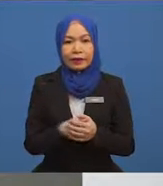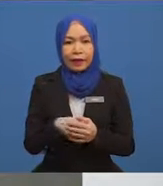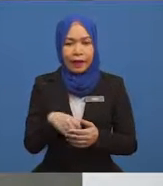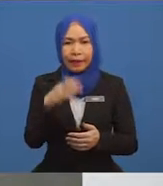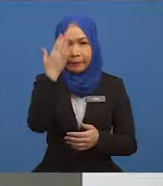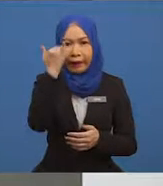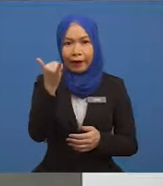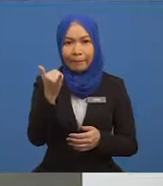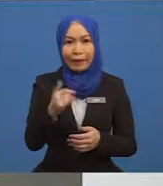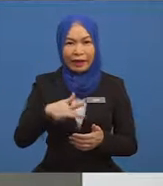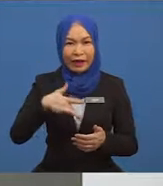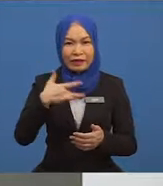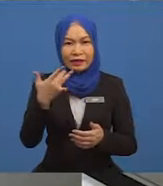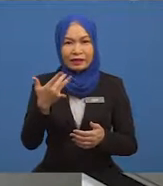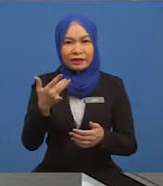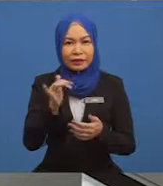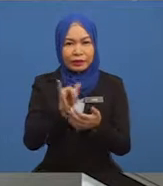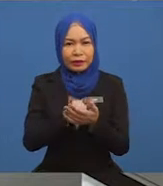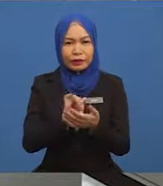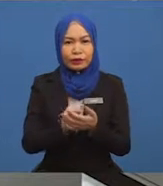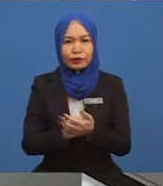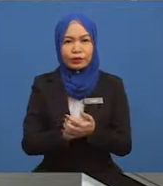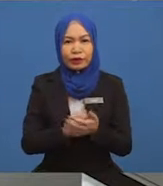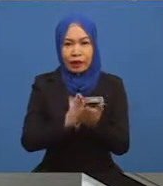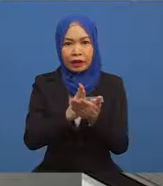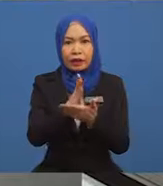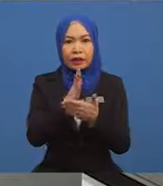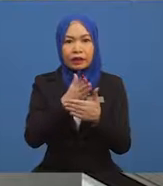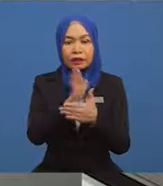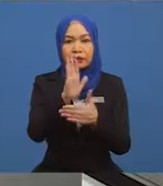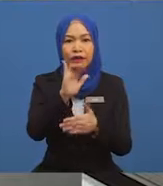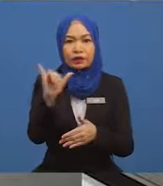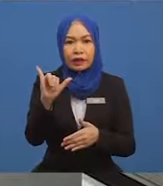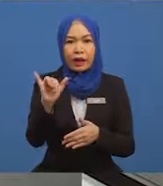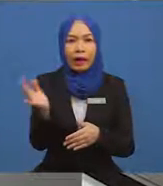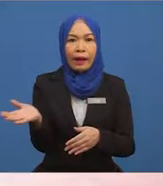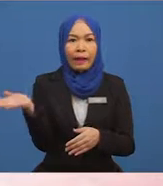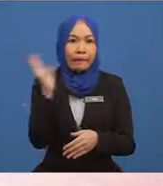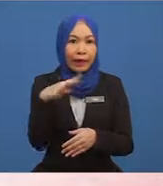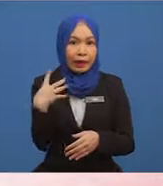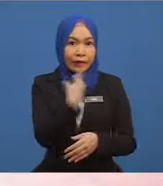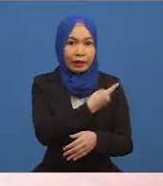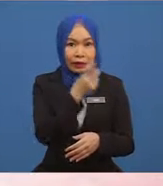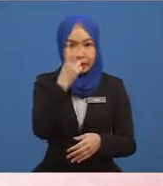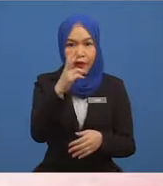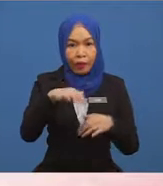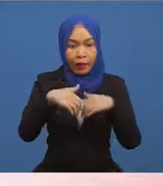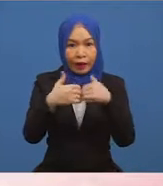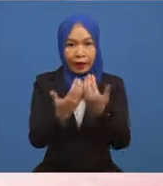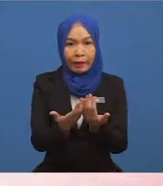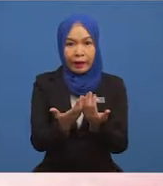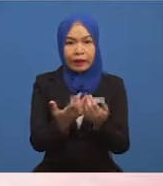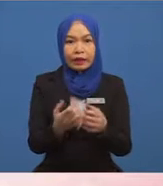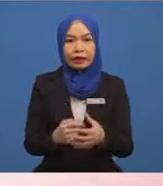mengapakah rasanya masam. Seterusnya, mari kita lihat bagaimana fermentasi asid